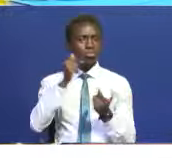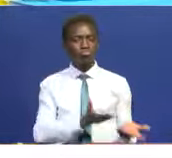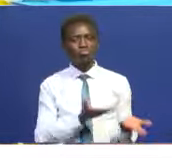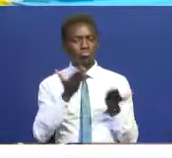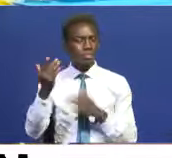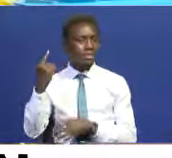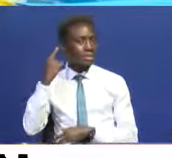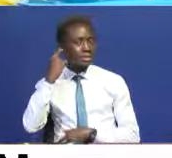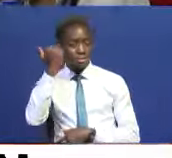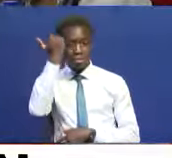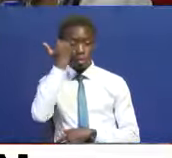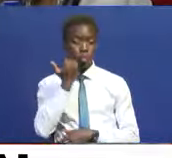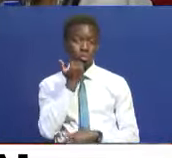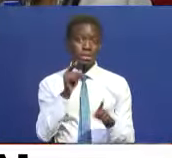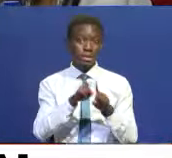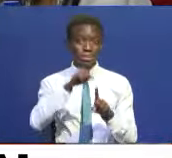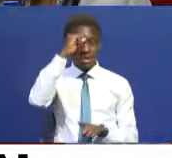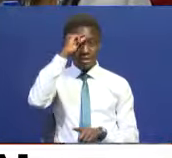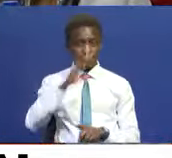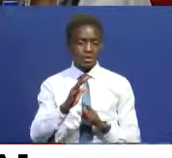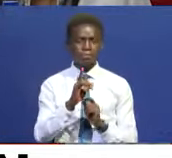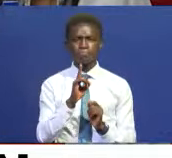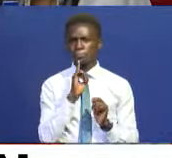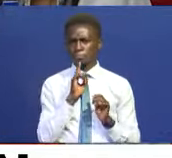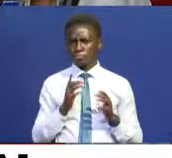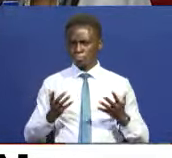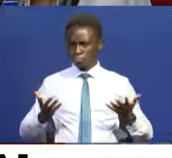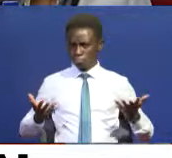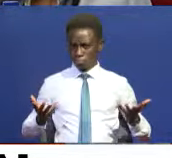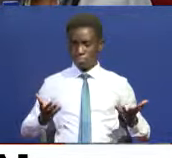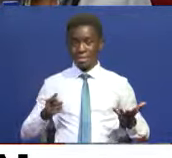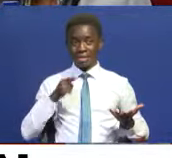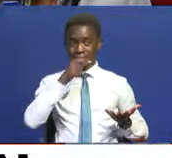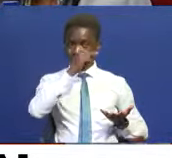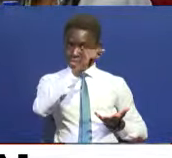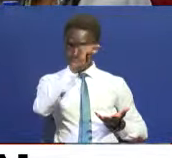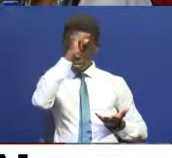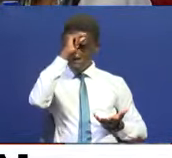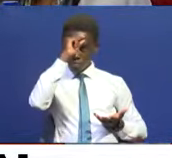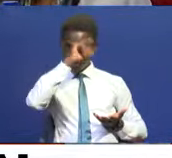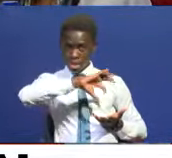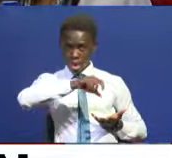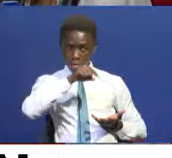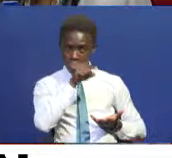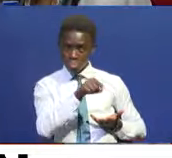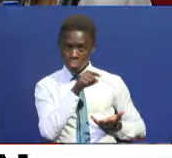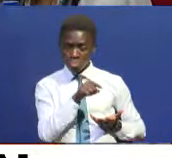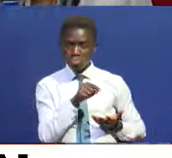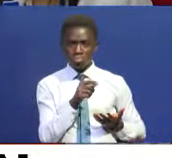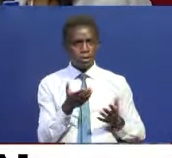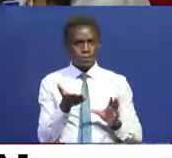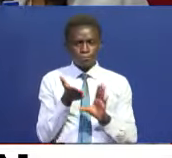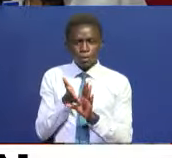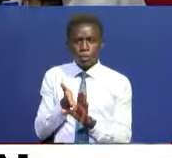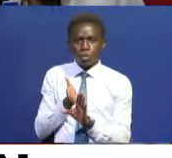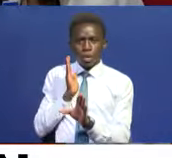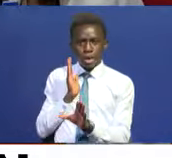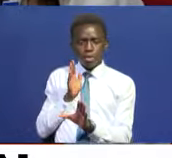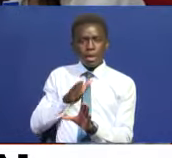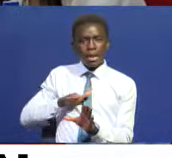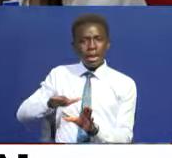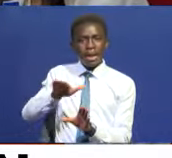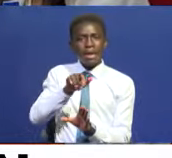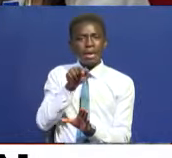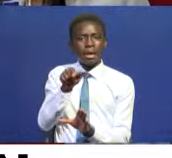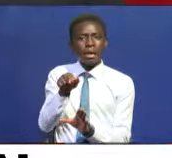Kihika akikariri kwamba serikali ya kaunti hiyo imejiondoa katika usimamizi wa hospitali hiyo. Wasimamizi hao